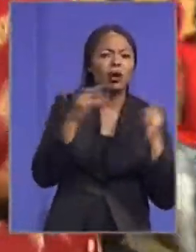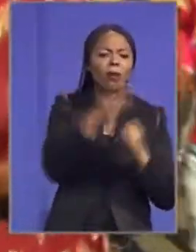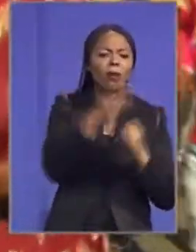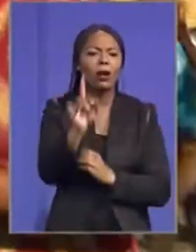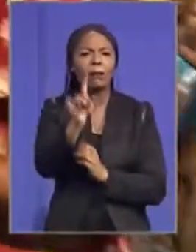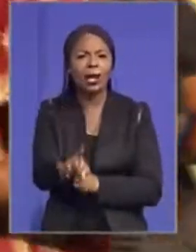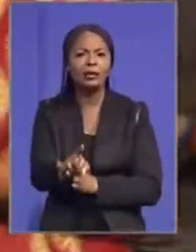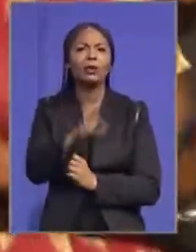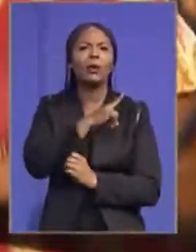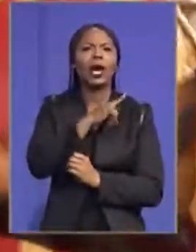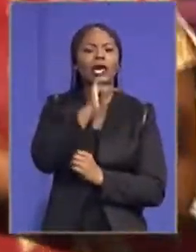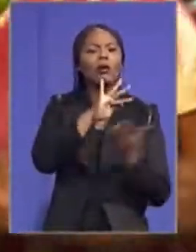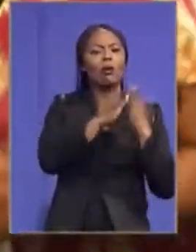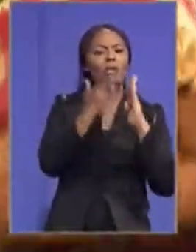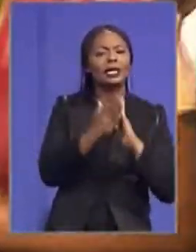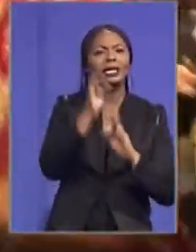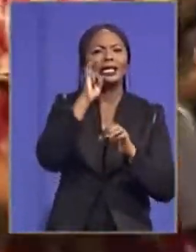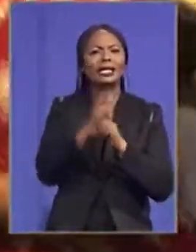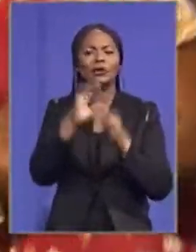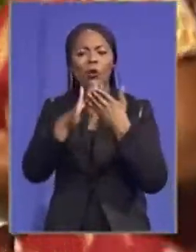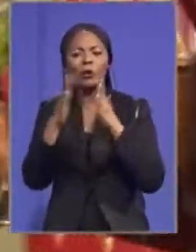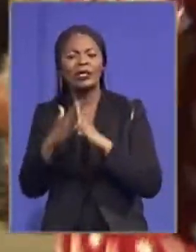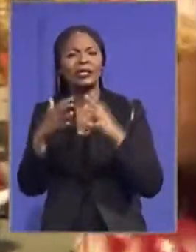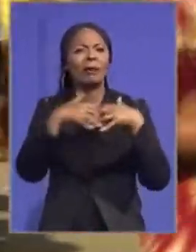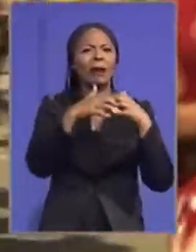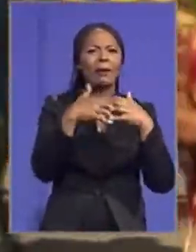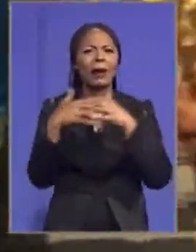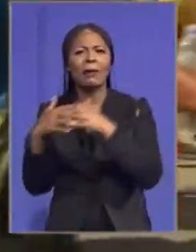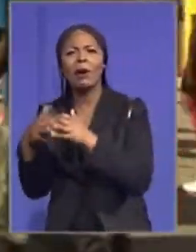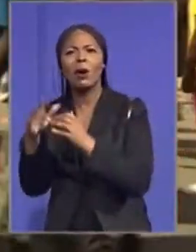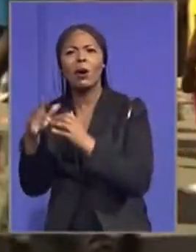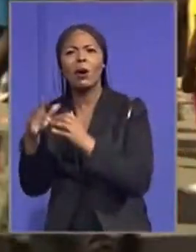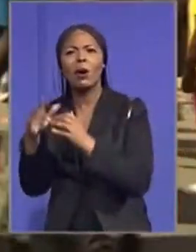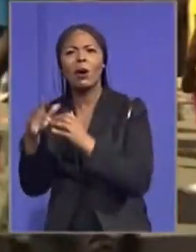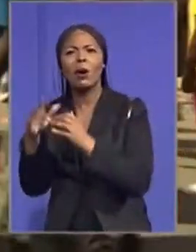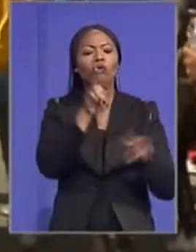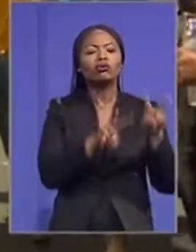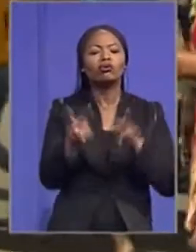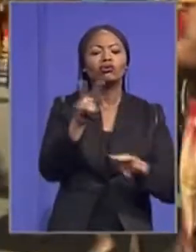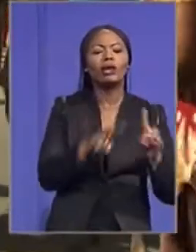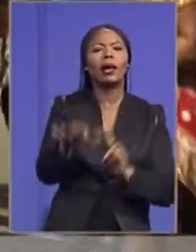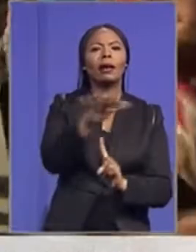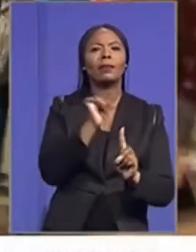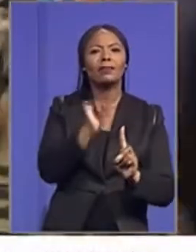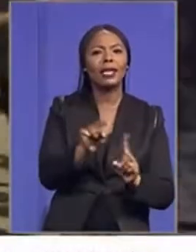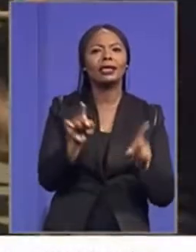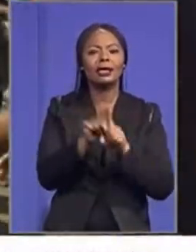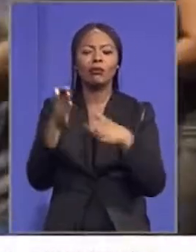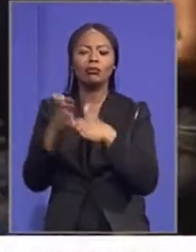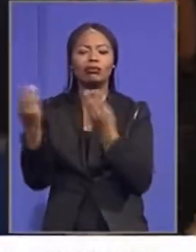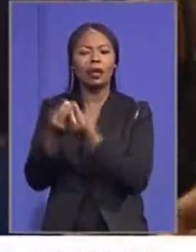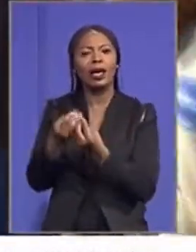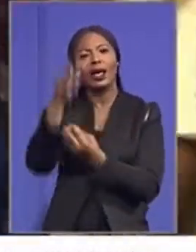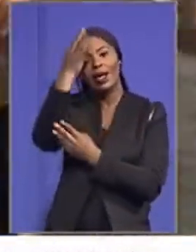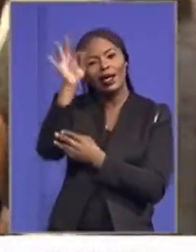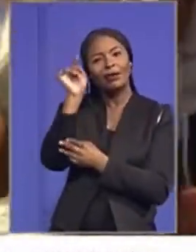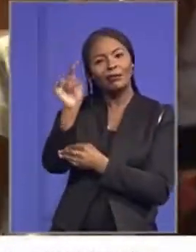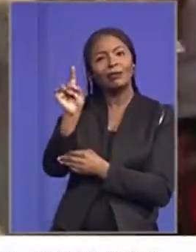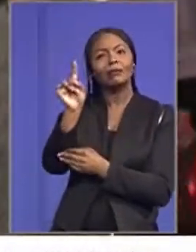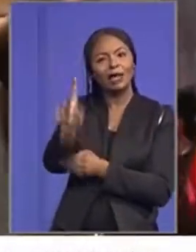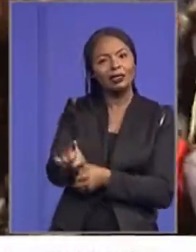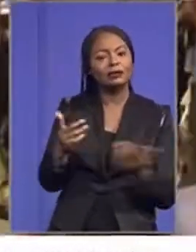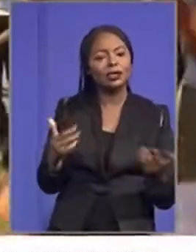mo setjhaba se dulang ho na le mekga e sebedisanang le setjhaba e leng ka montle ha puso eo ke yona mekga e le horeng e ka sebedisana le puso